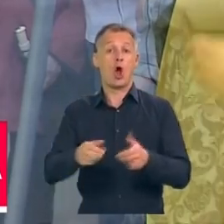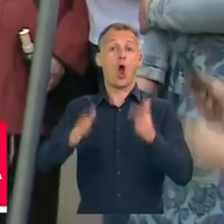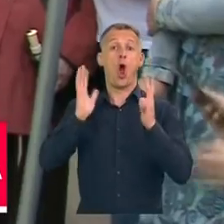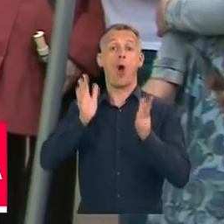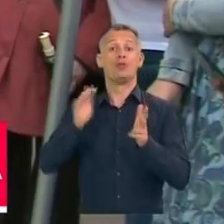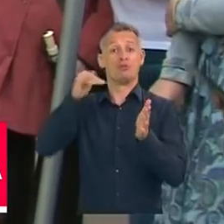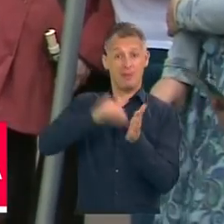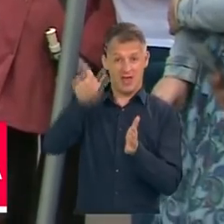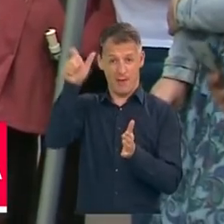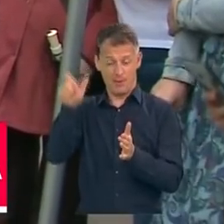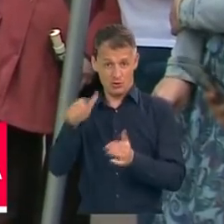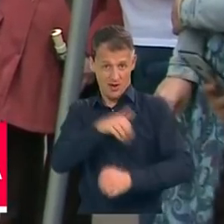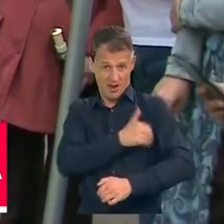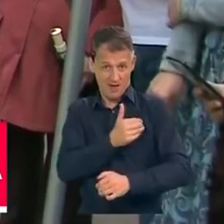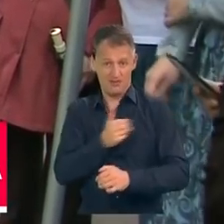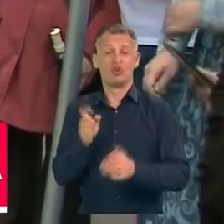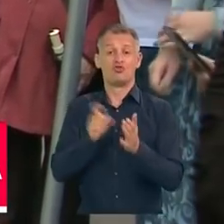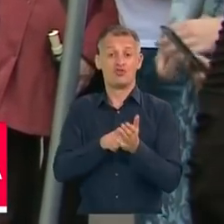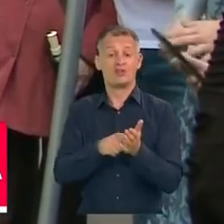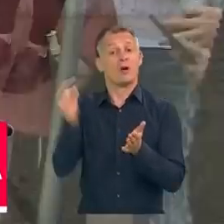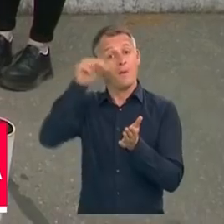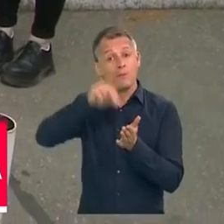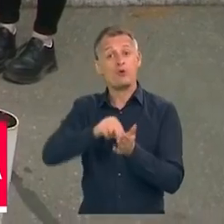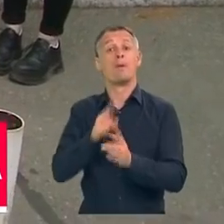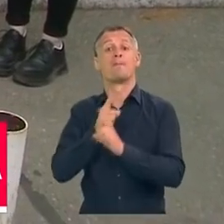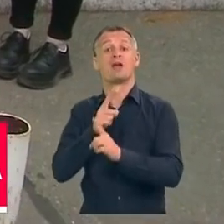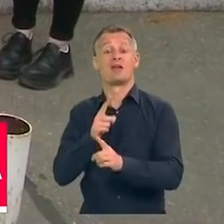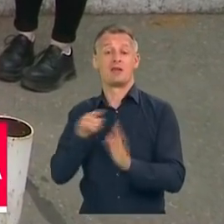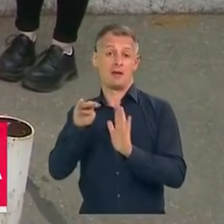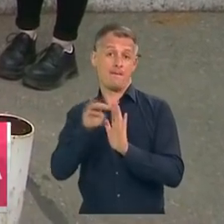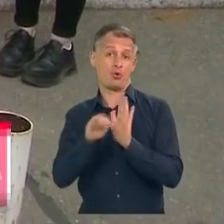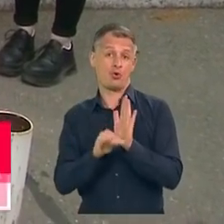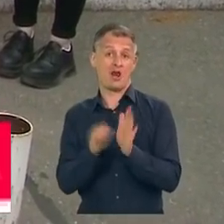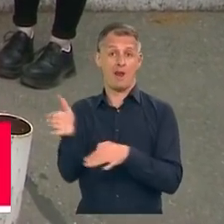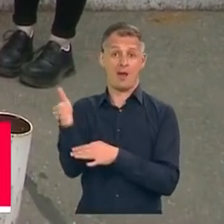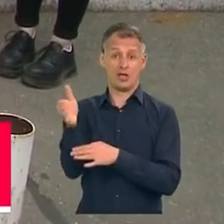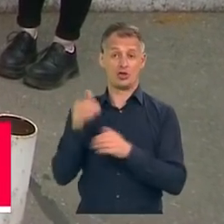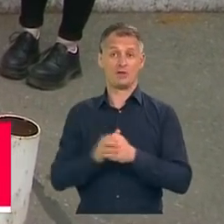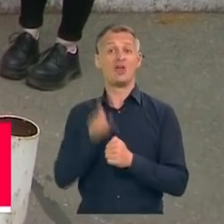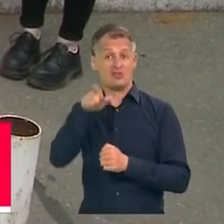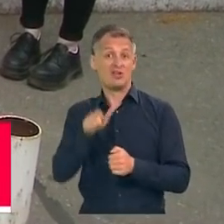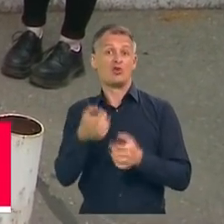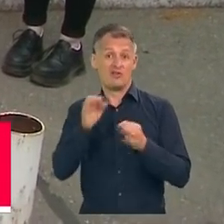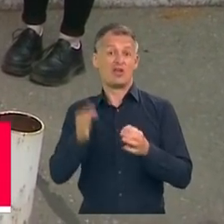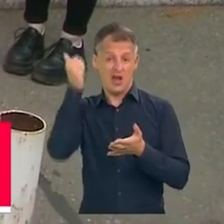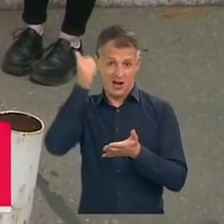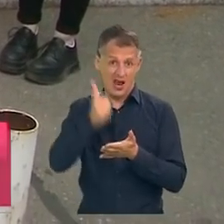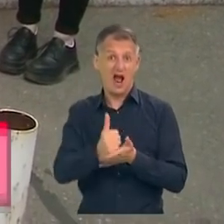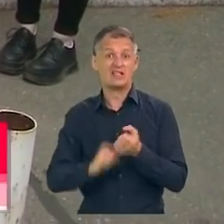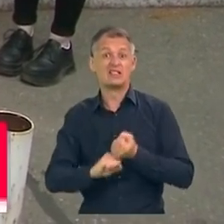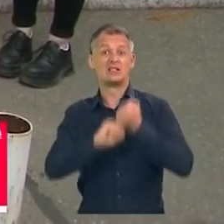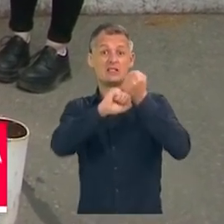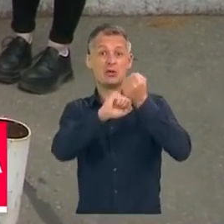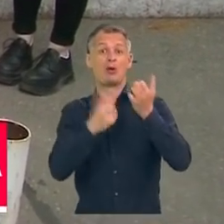cer implementarea programului Masă Caldă în Școli. Un astfel de program național ar fi un real sprijin pentru elevi și